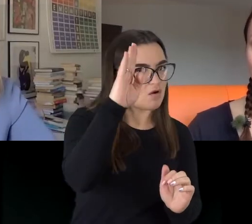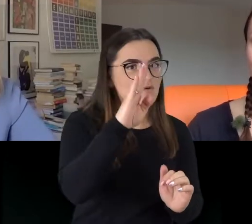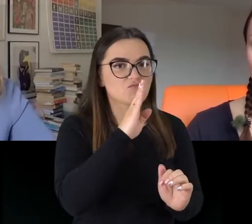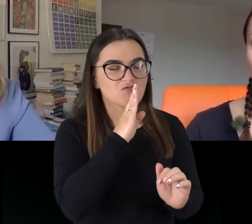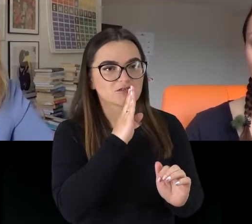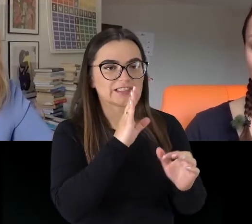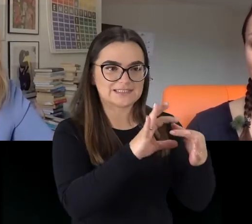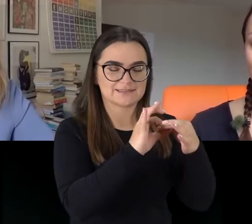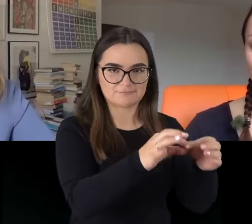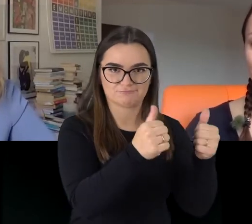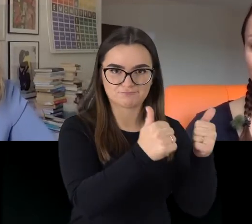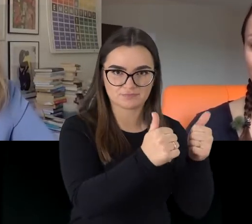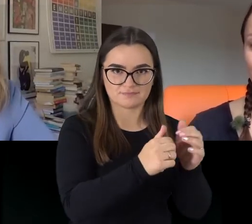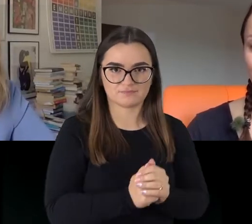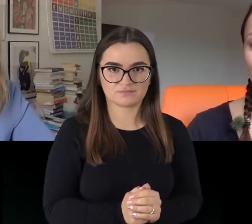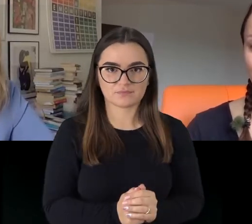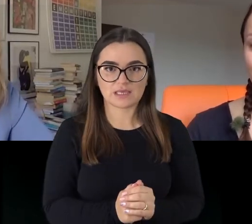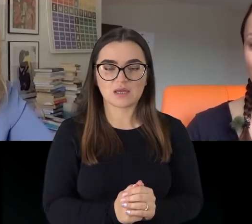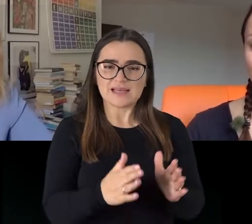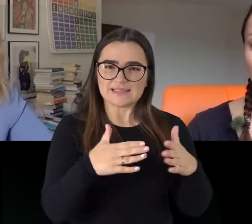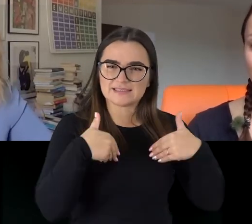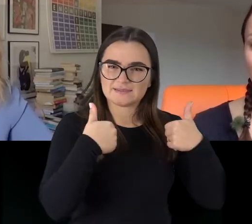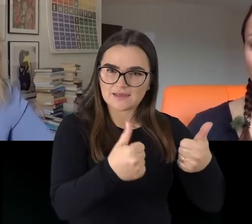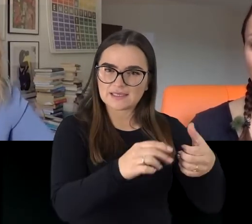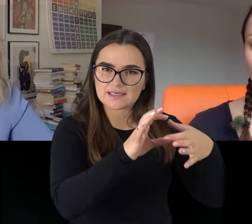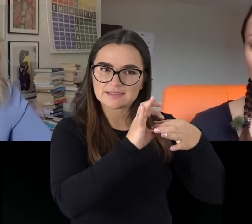Sveiki santykiai yra tokie santykiai,